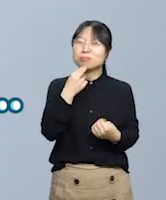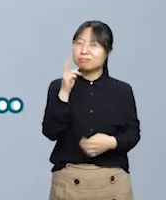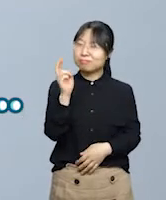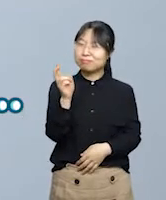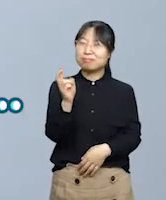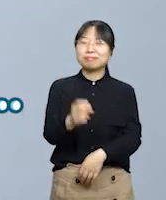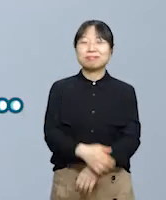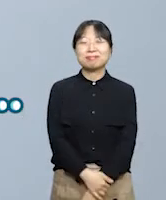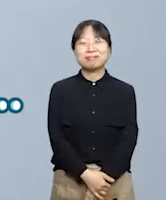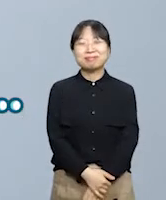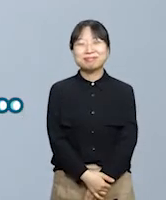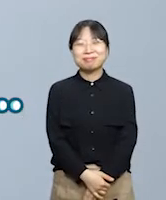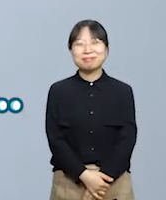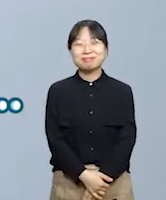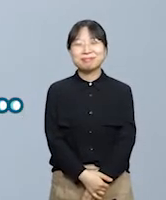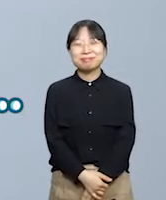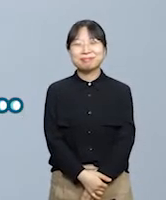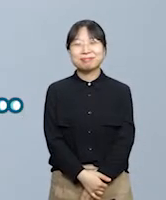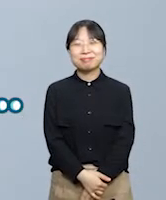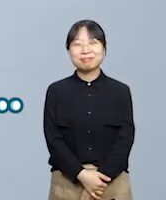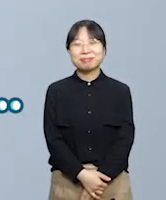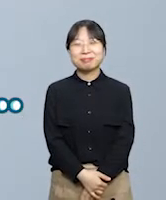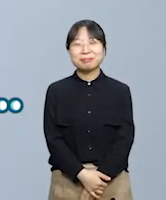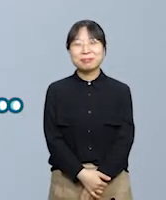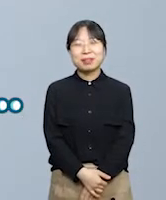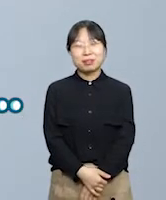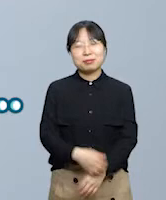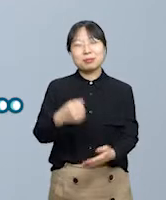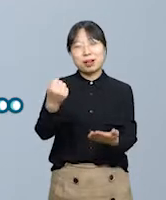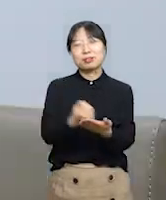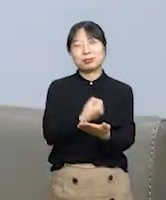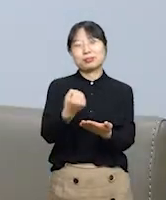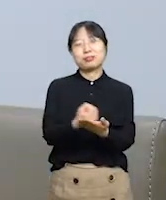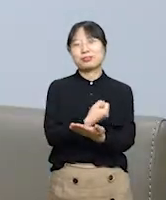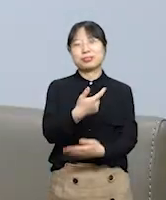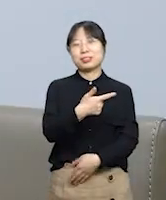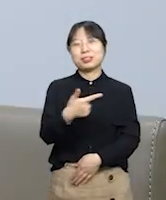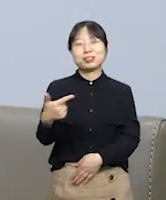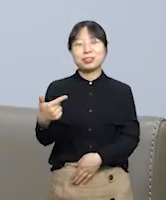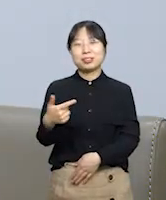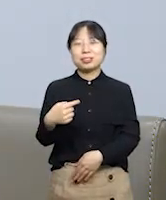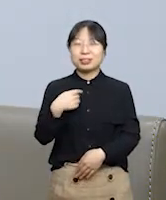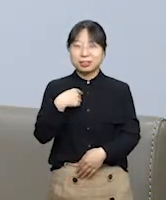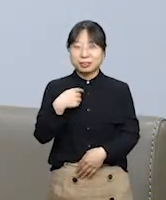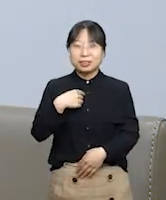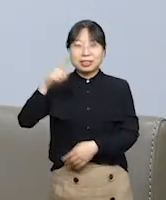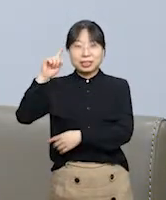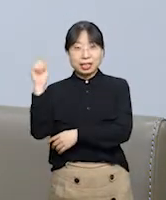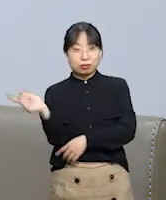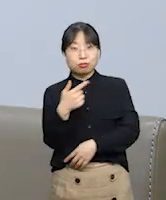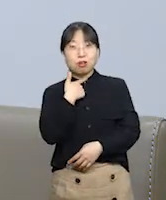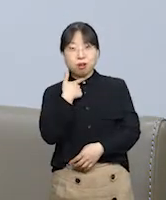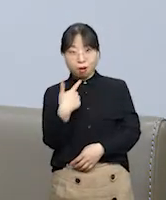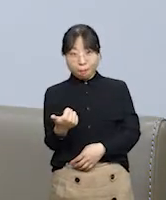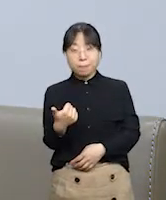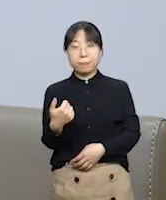관심을 안 가져 계신 건지 참 제일 아쉽고 야구인의 한 사람으로서